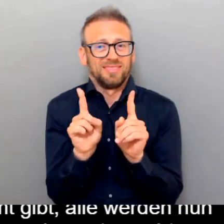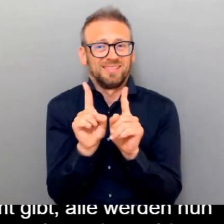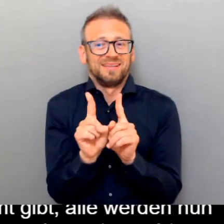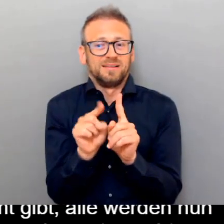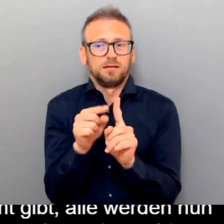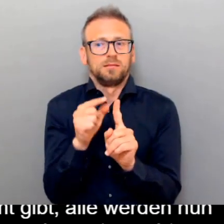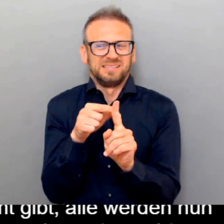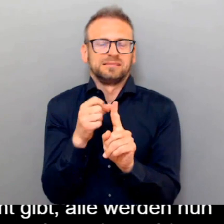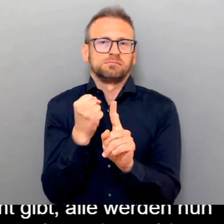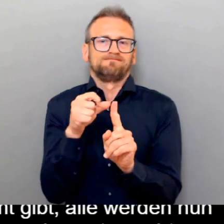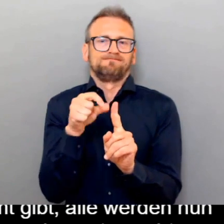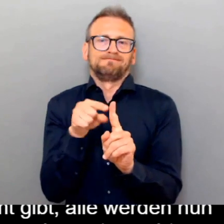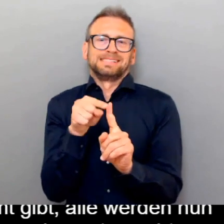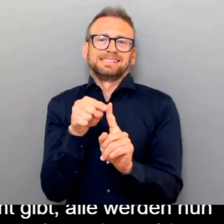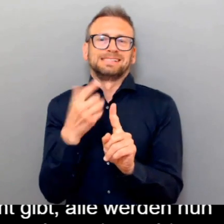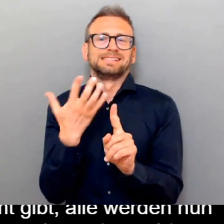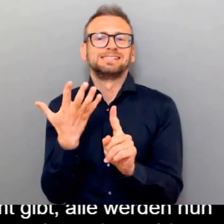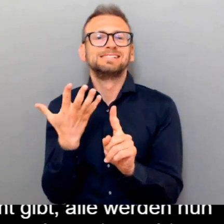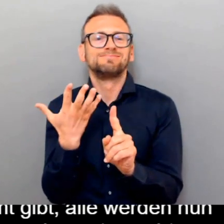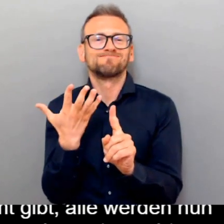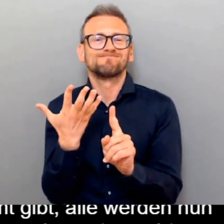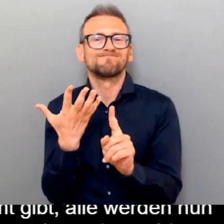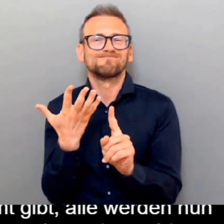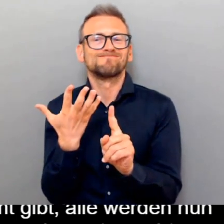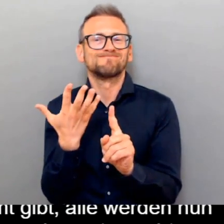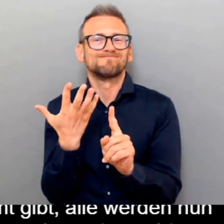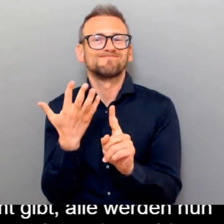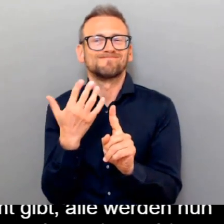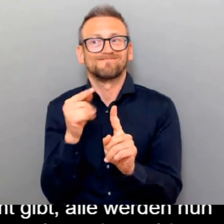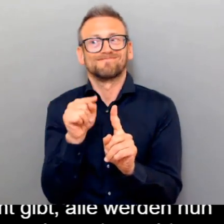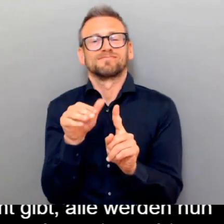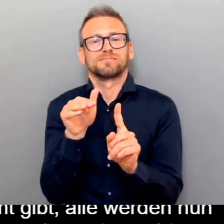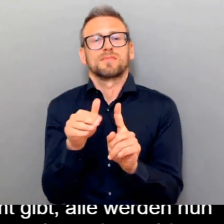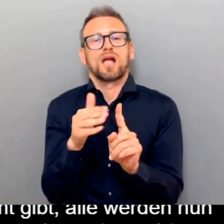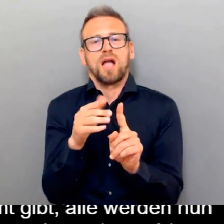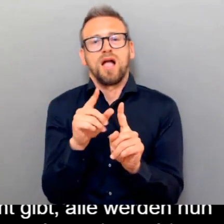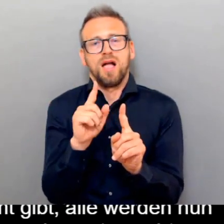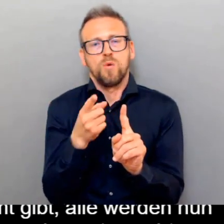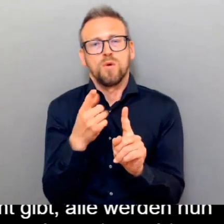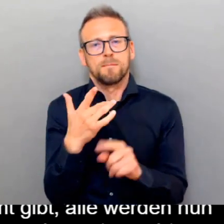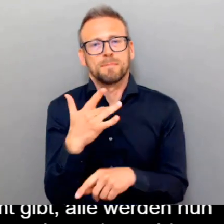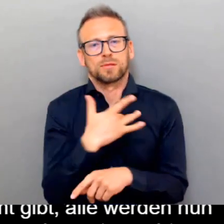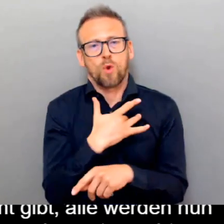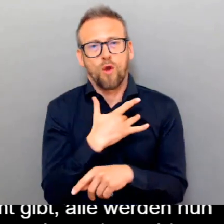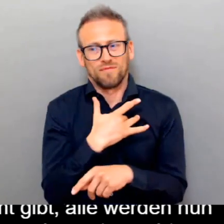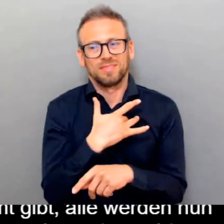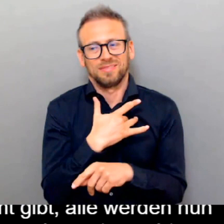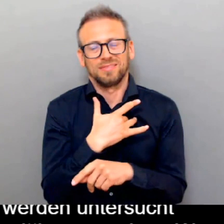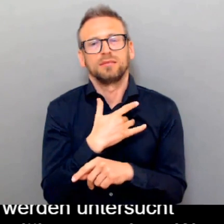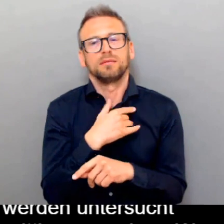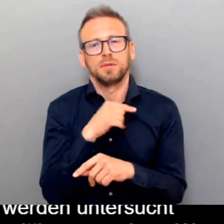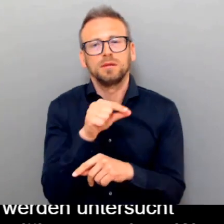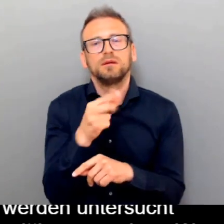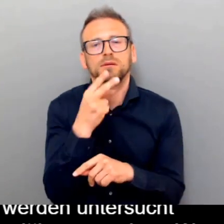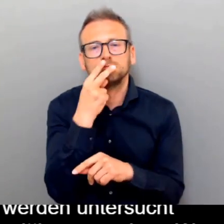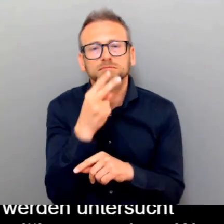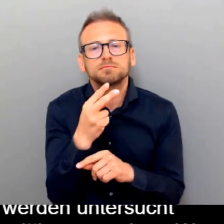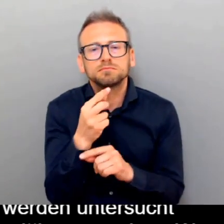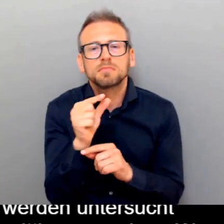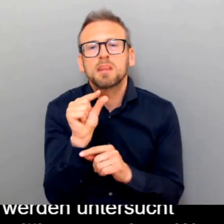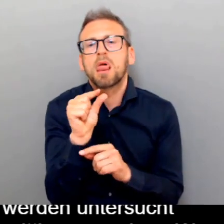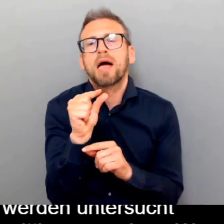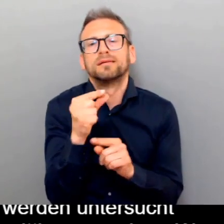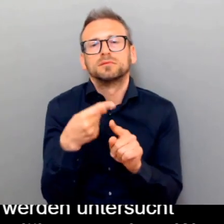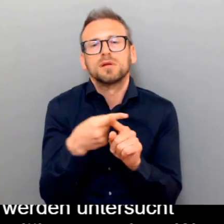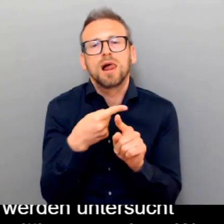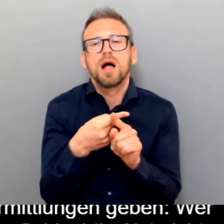Und das sind wohl einige der Betroffenen dort auch in Gemeinschaftsunterkünften, zwar in kleineren, so was mir an Zahlen vorliegen. Die